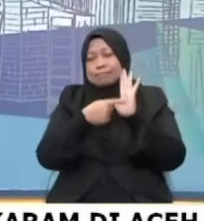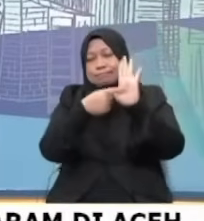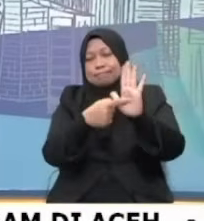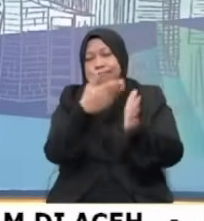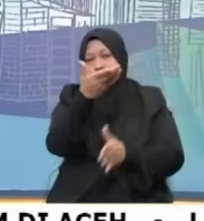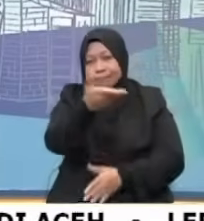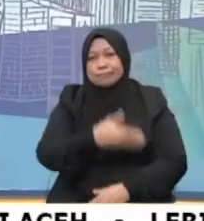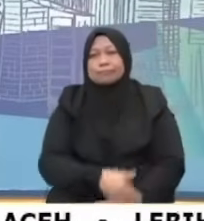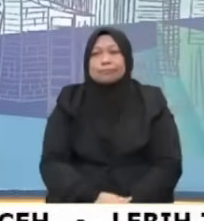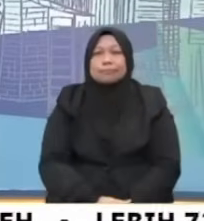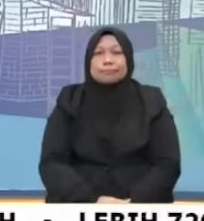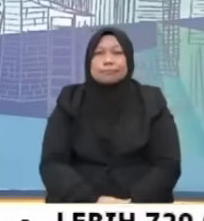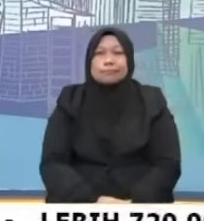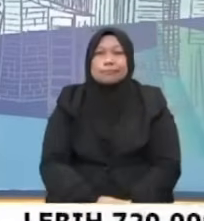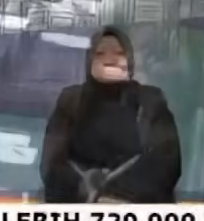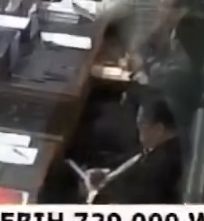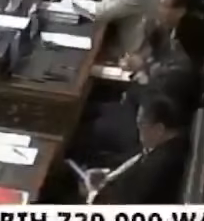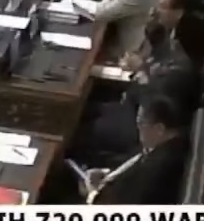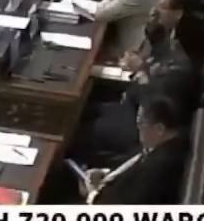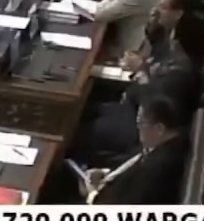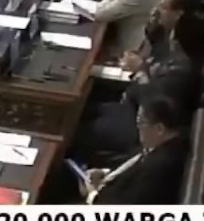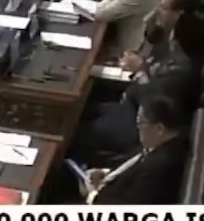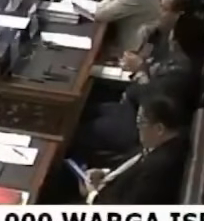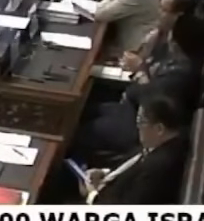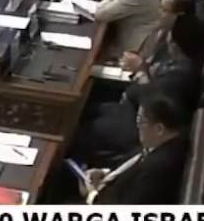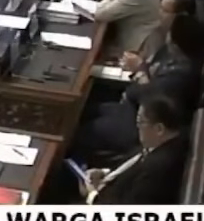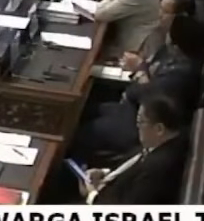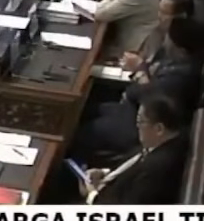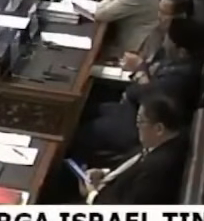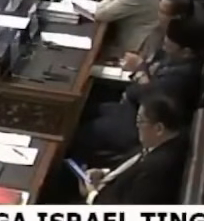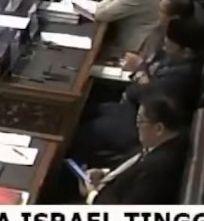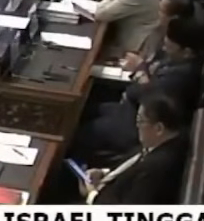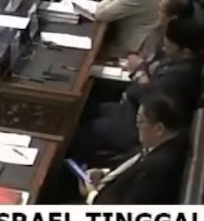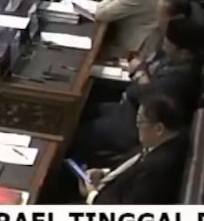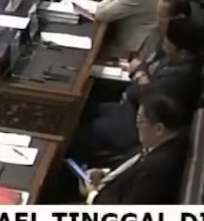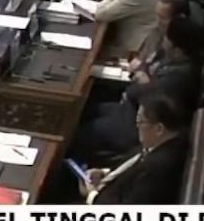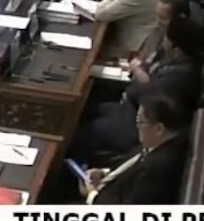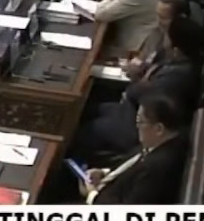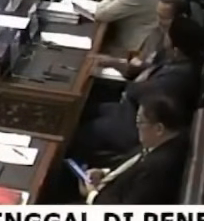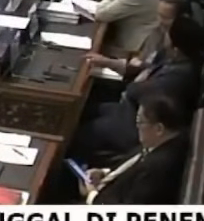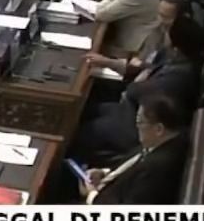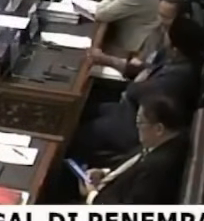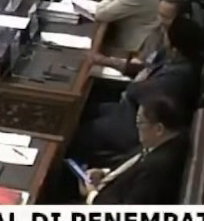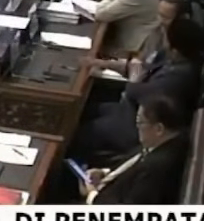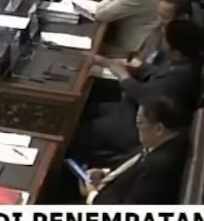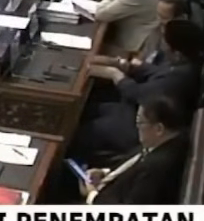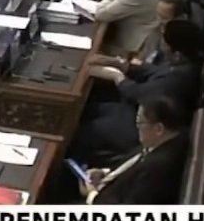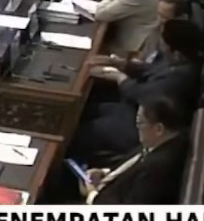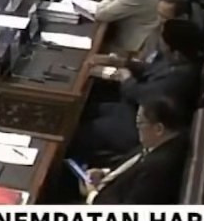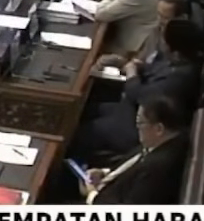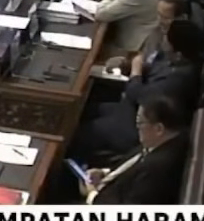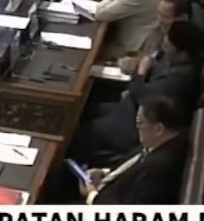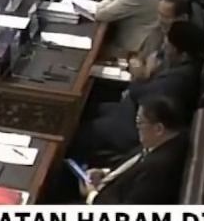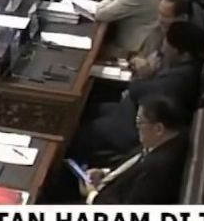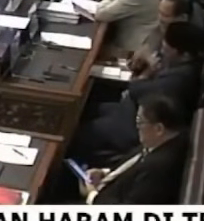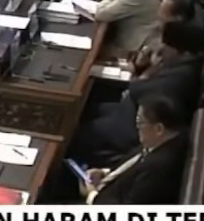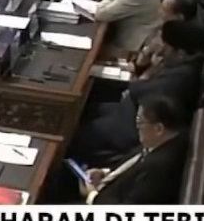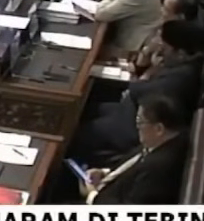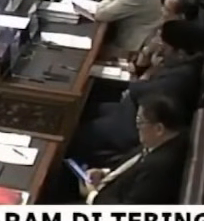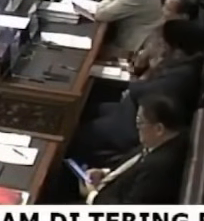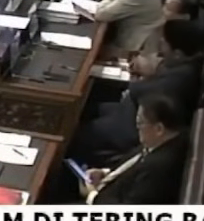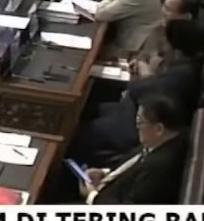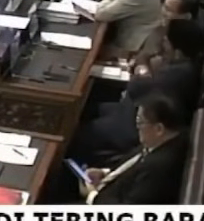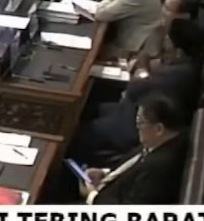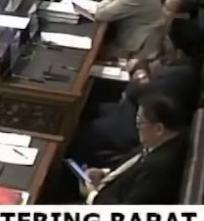sekarang pihaknya akan senentiasa memantau kadar penggunaan setiap terminal bagi memastikan kemudahan Pelabuhan